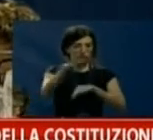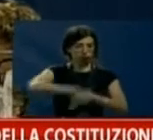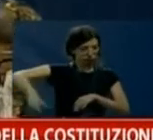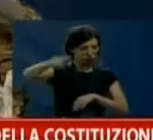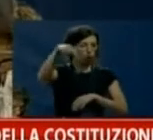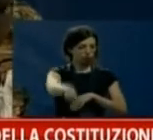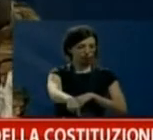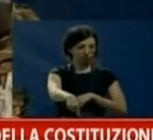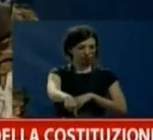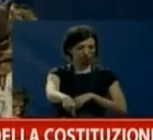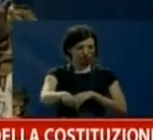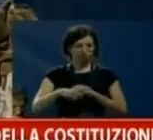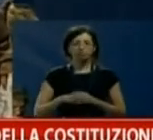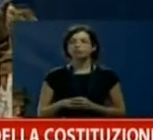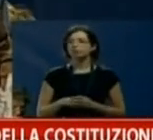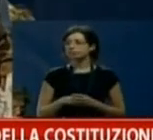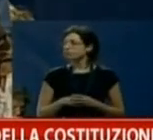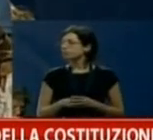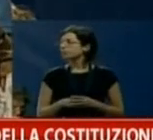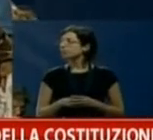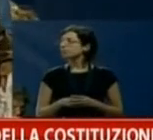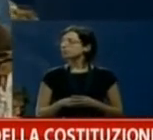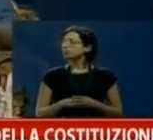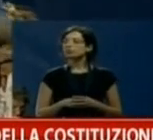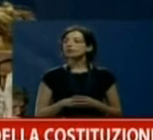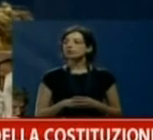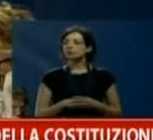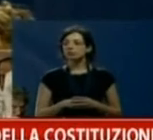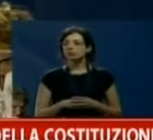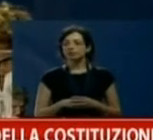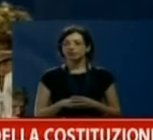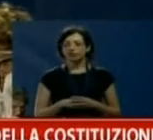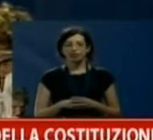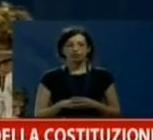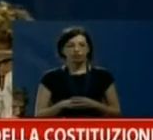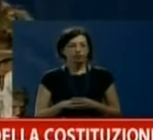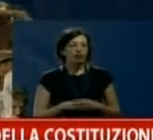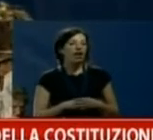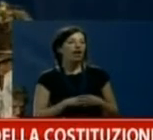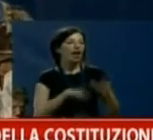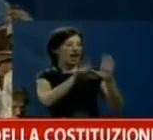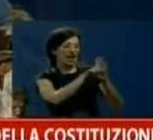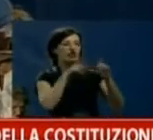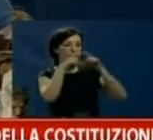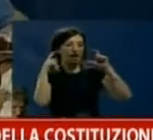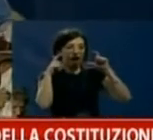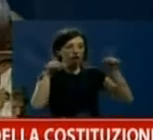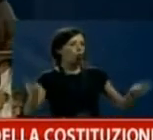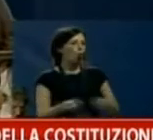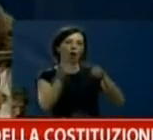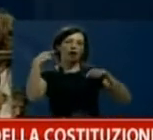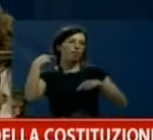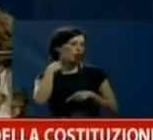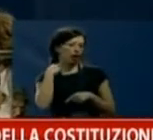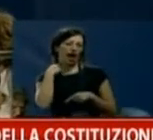che, primo, che nascesse la consapevolezza che quella era una porcata alla Calderoni, e in secondo luogo